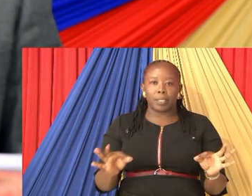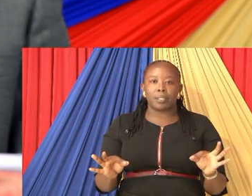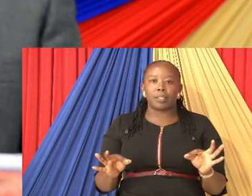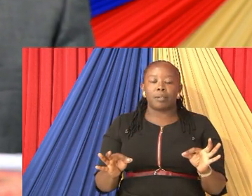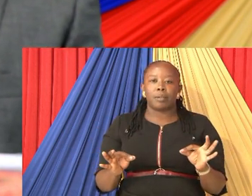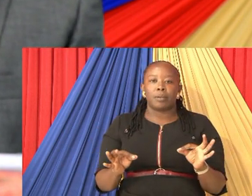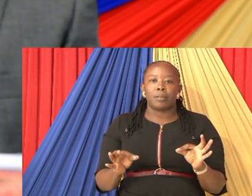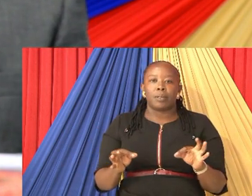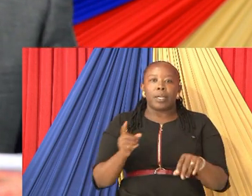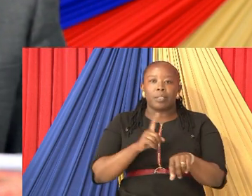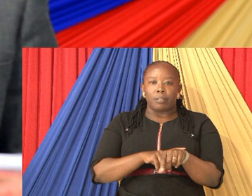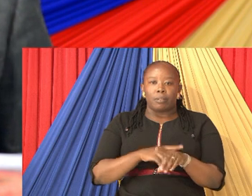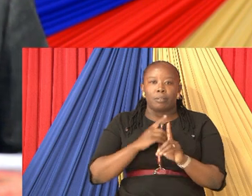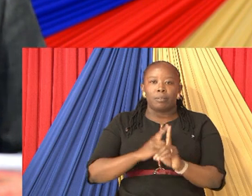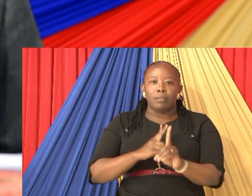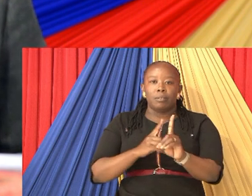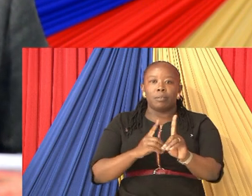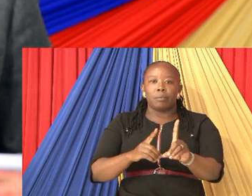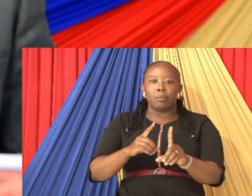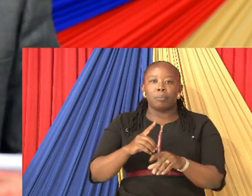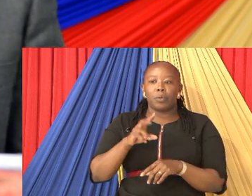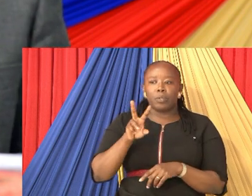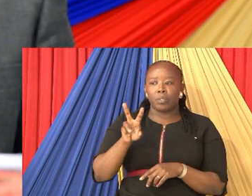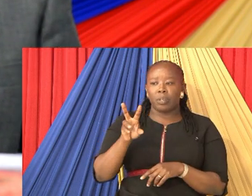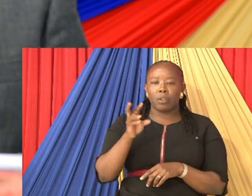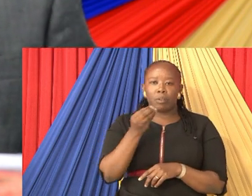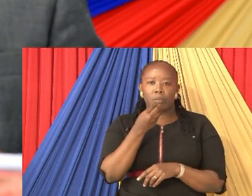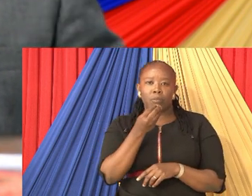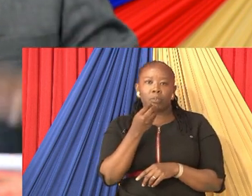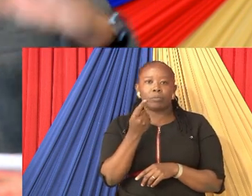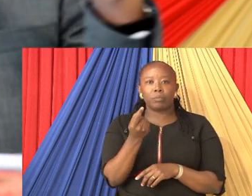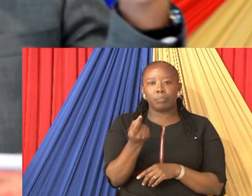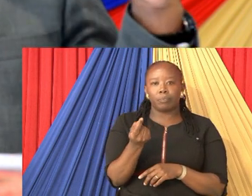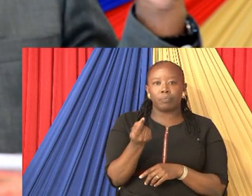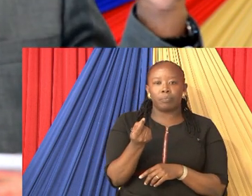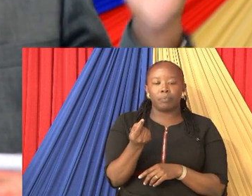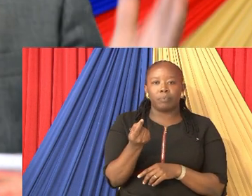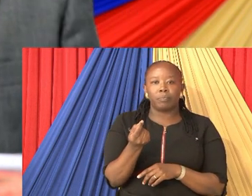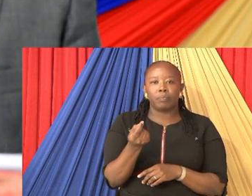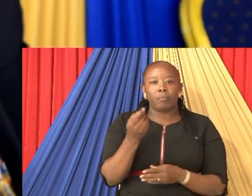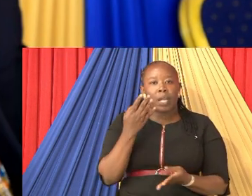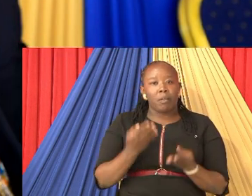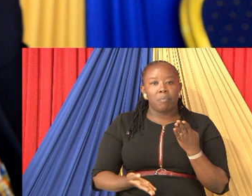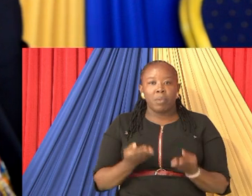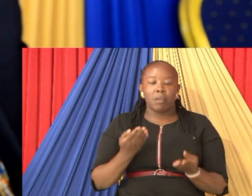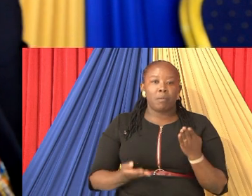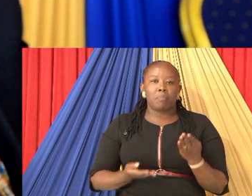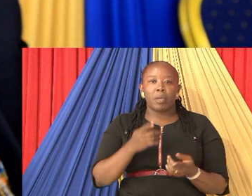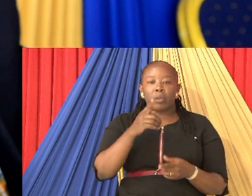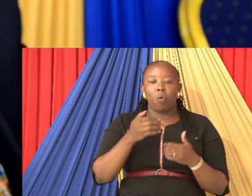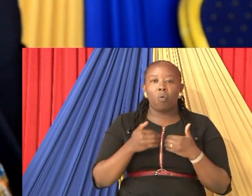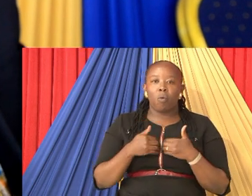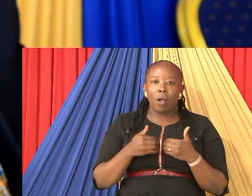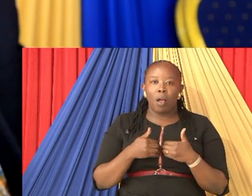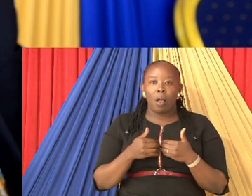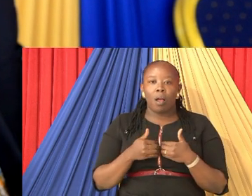wakati wanafunzi waliona kama chakula hakiwezi kutosha. Labda you have no abundance,